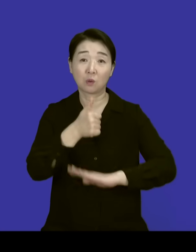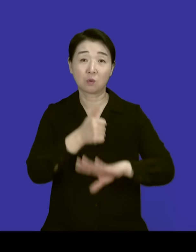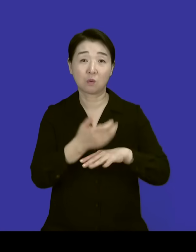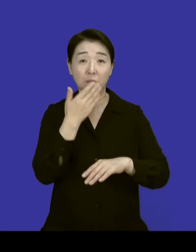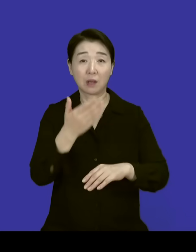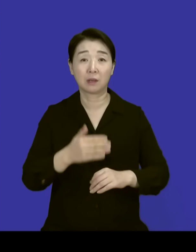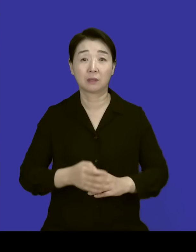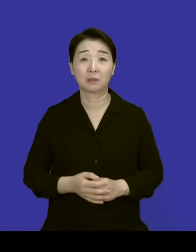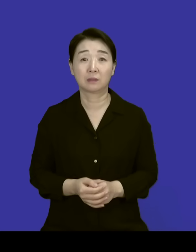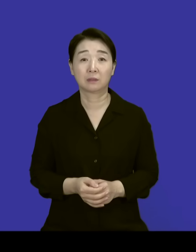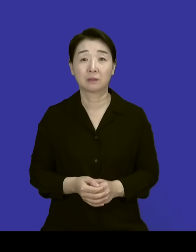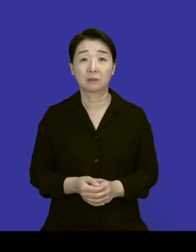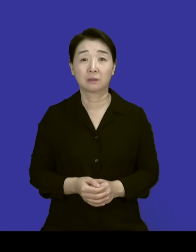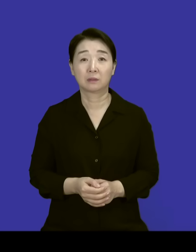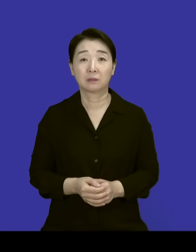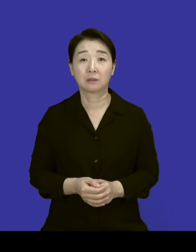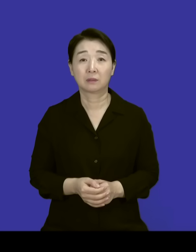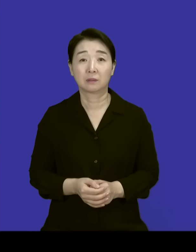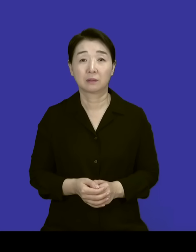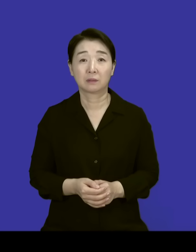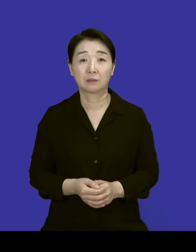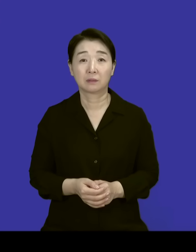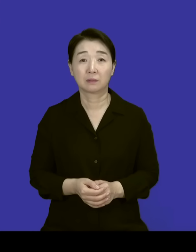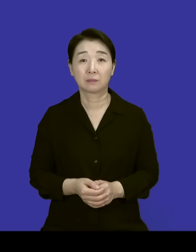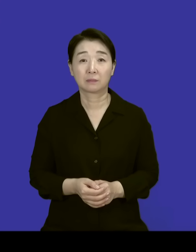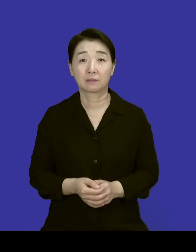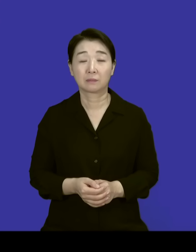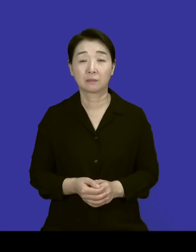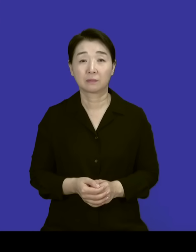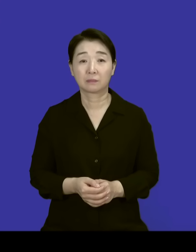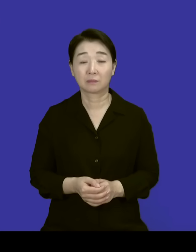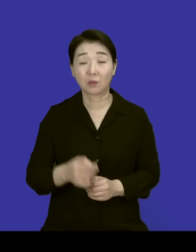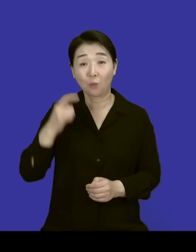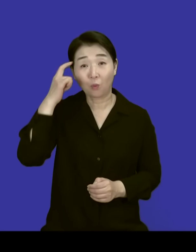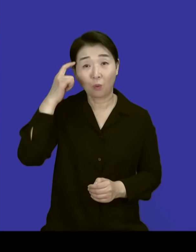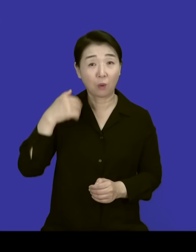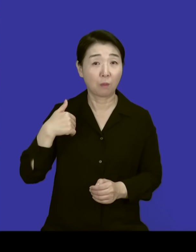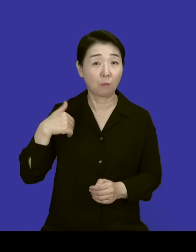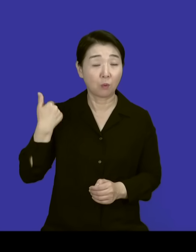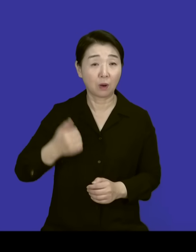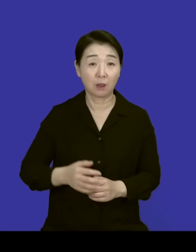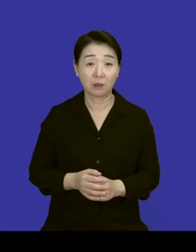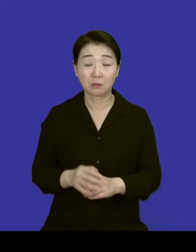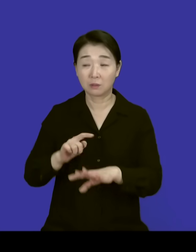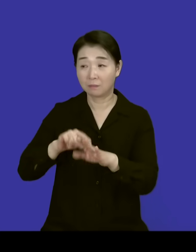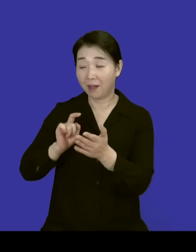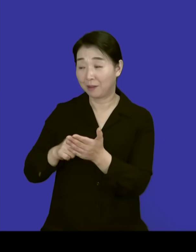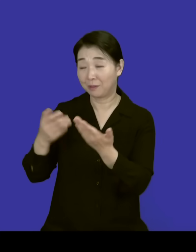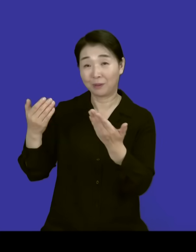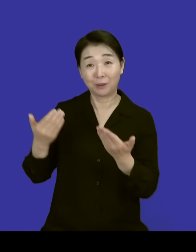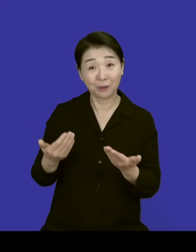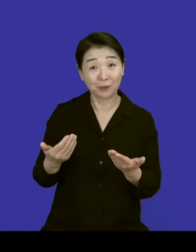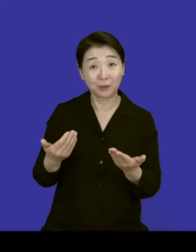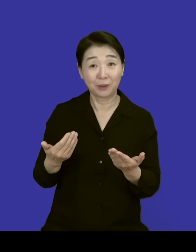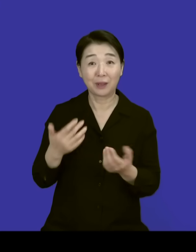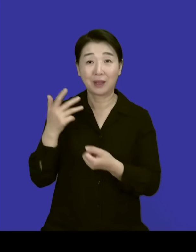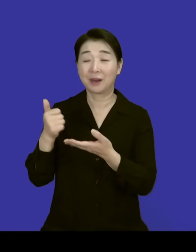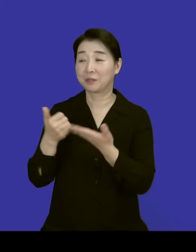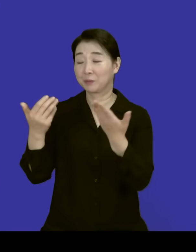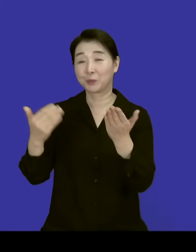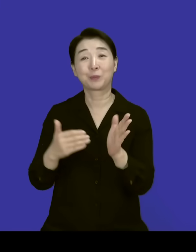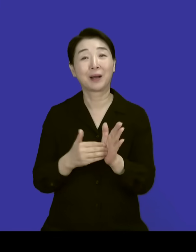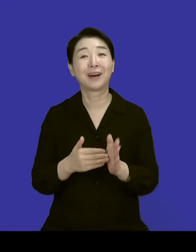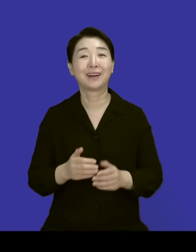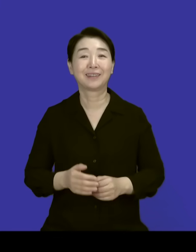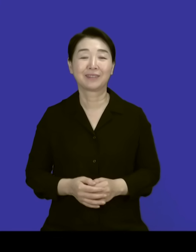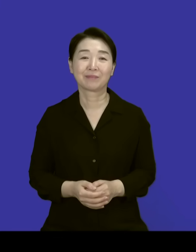생각이 들었어요 그때? 네. 왜 그런지는 모르겠어요. 그 마음을 계속 주셨어요. 이건 진짜로 하나님이 주신 것